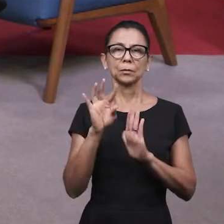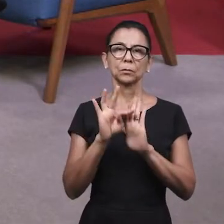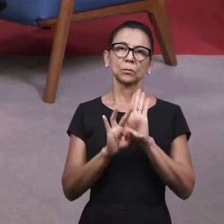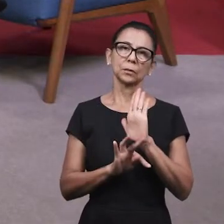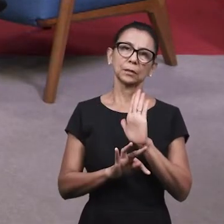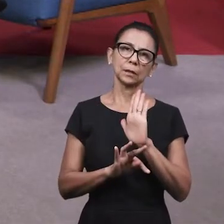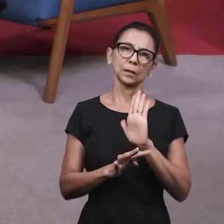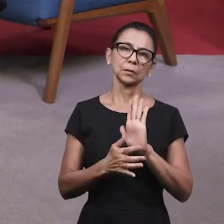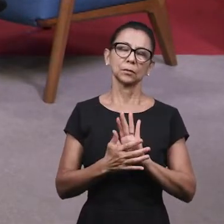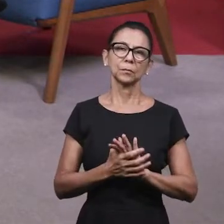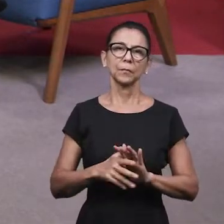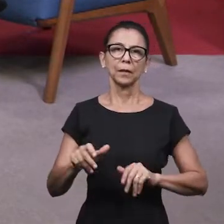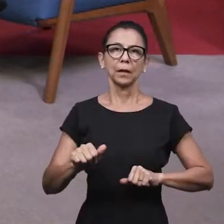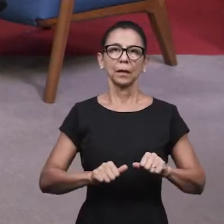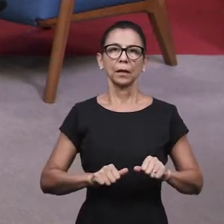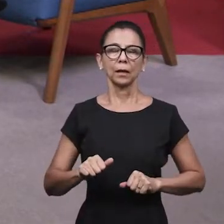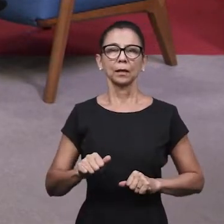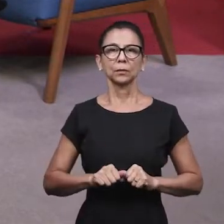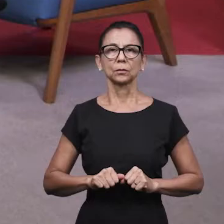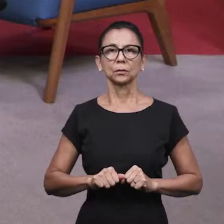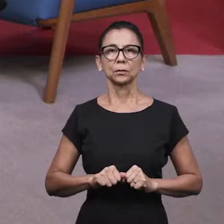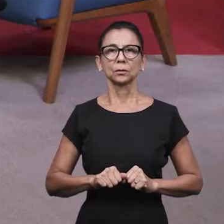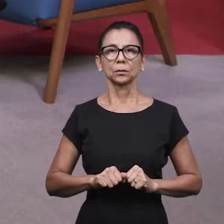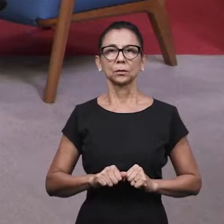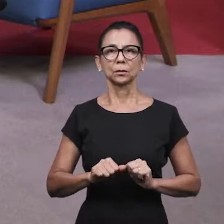appeler de Acte